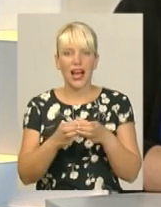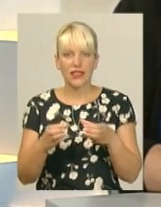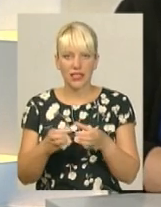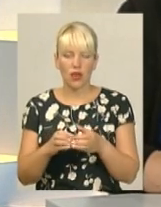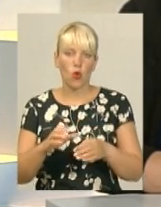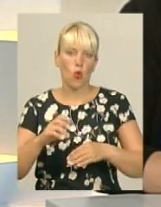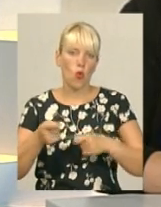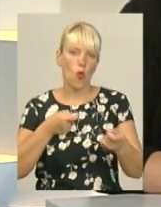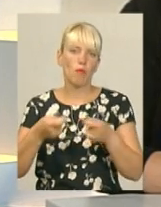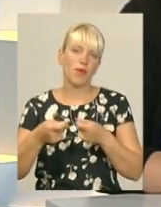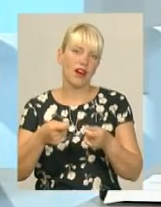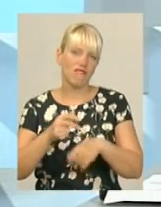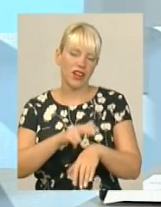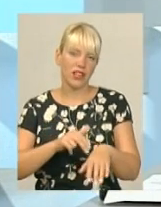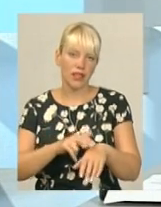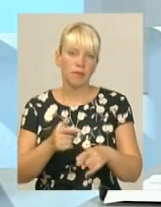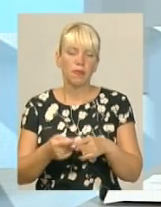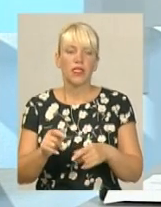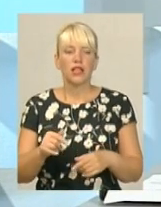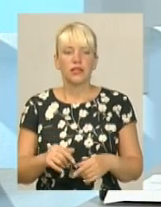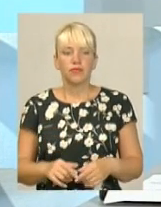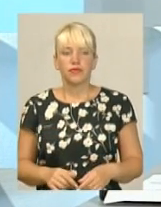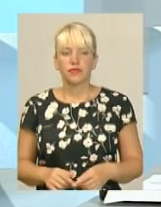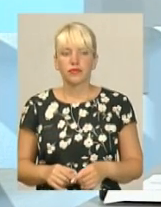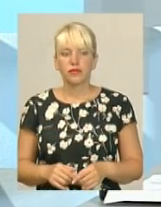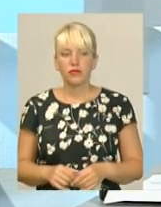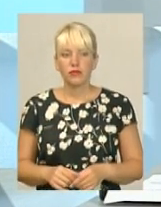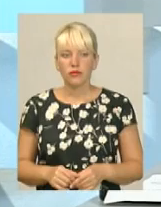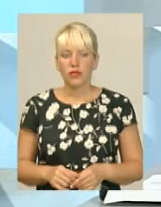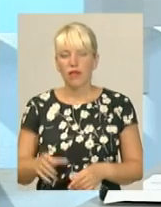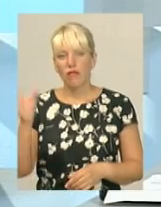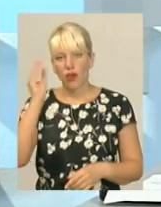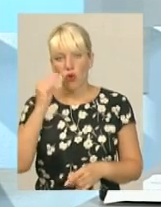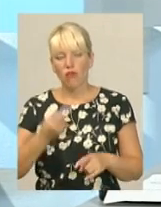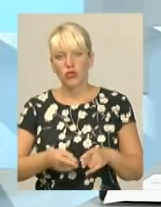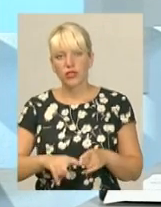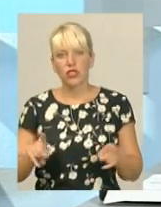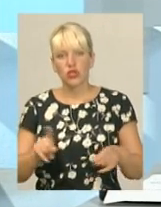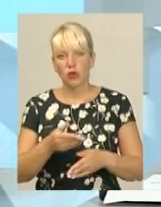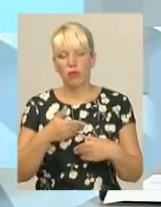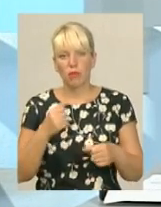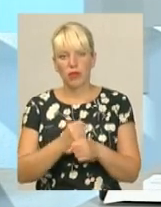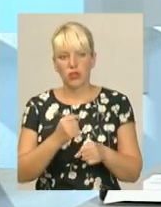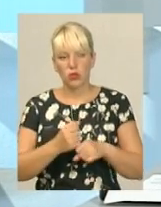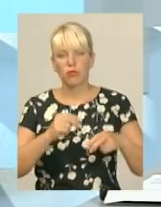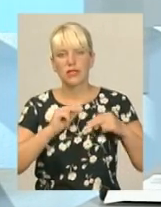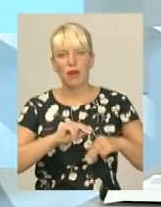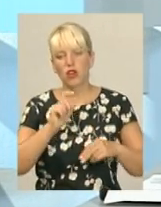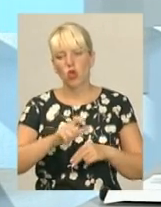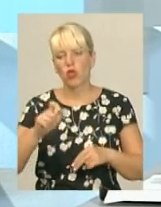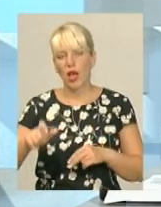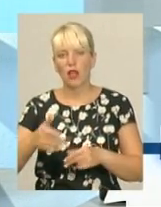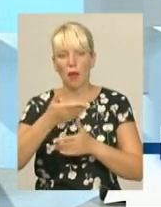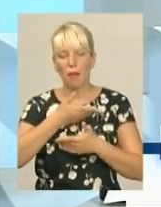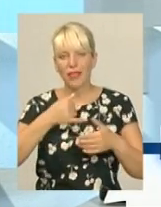управління? Дуже слушне запитання, тому що, враховуючи те, що ми працюємо з персоналом, ми не